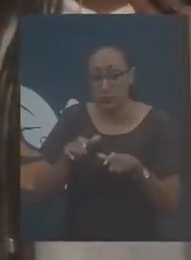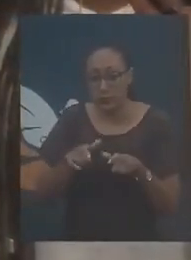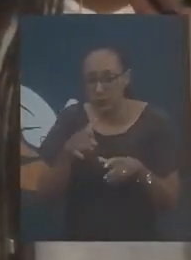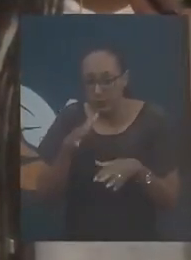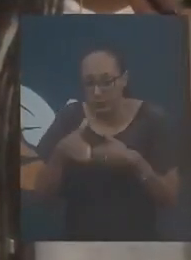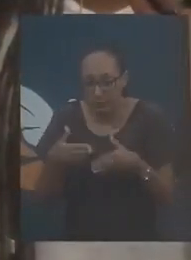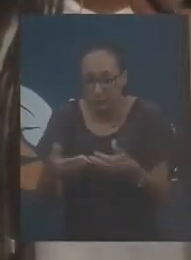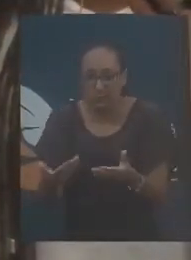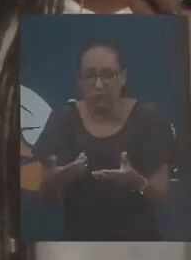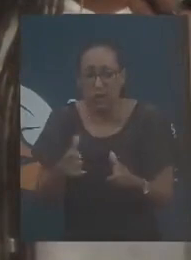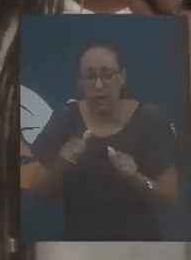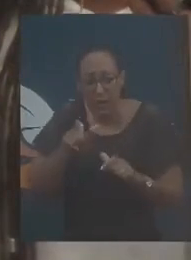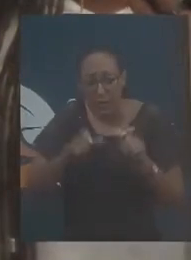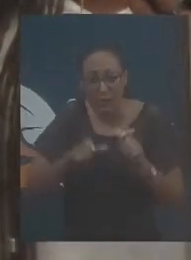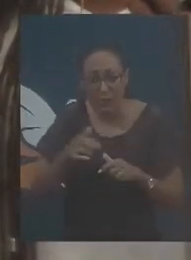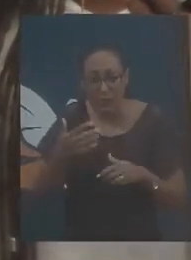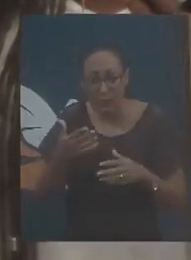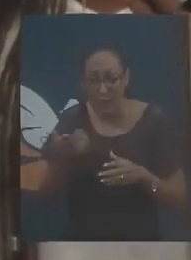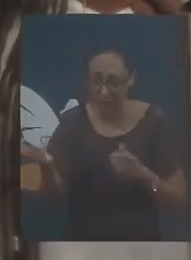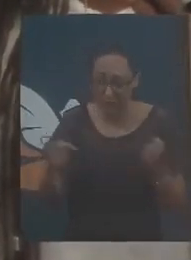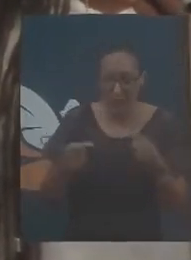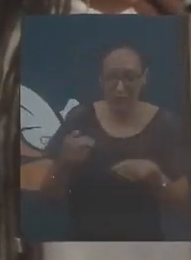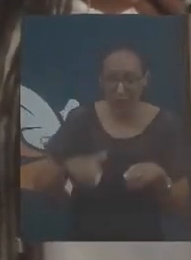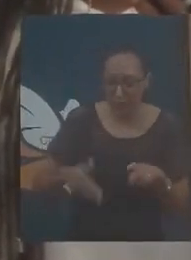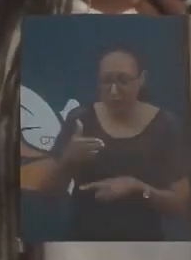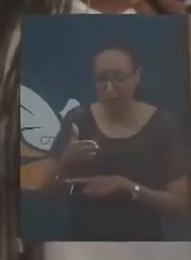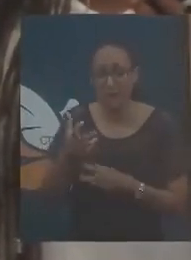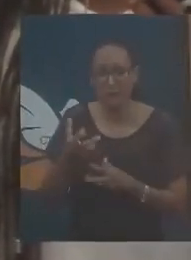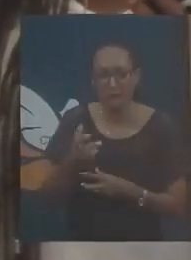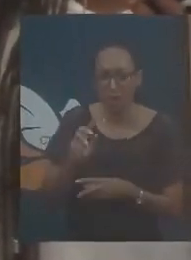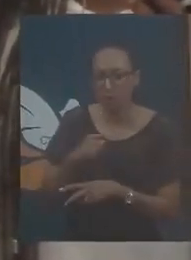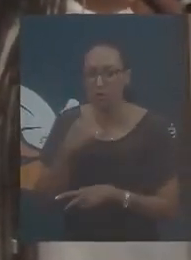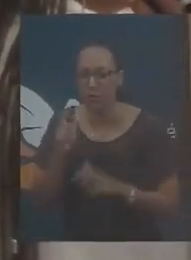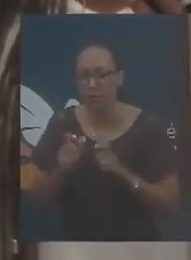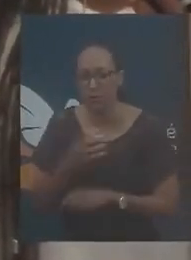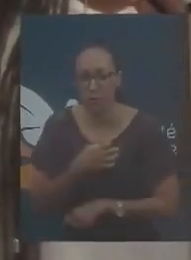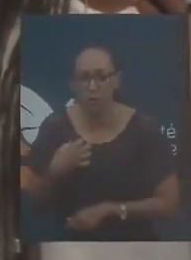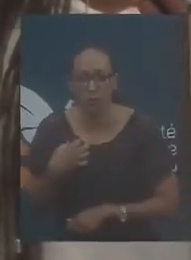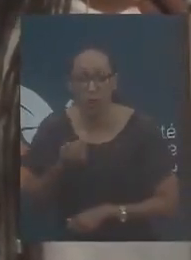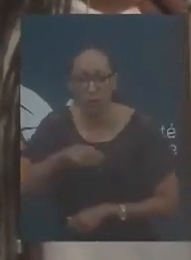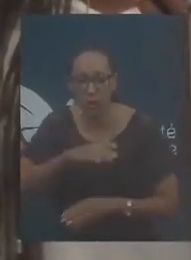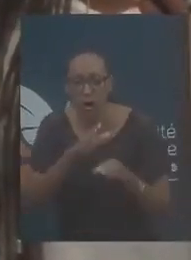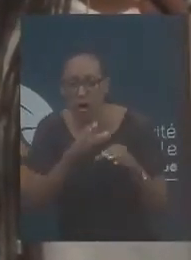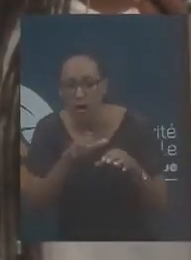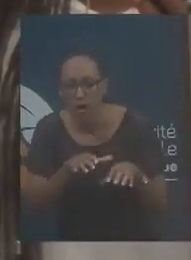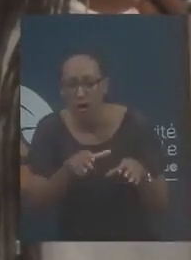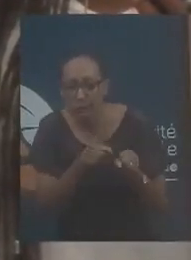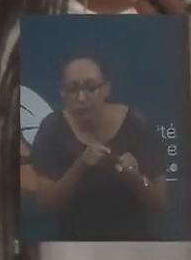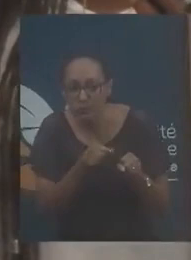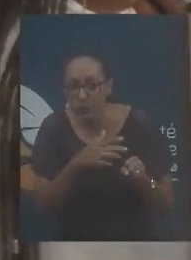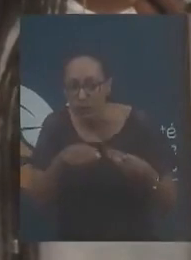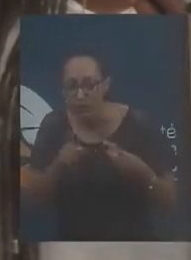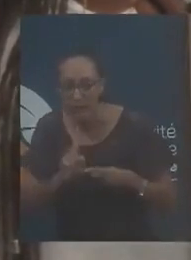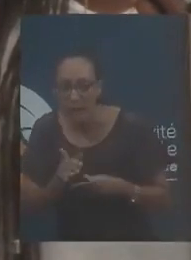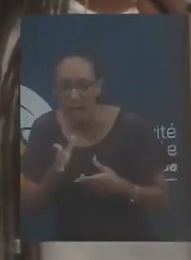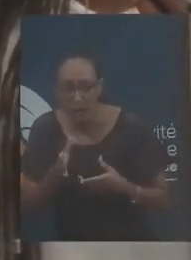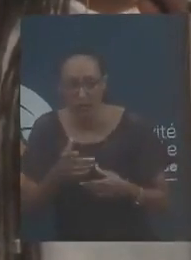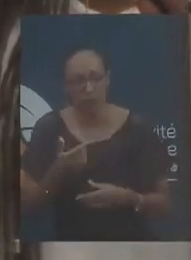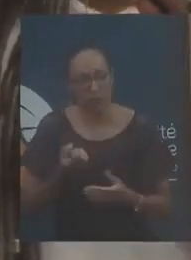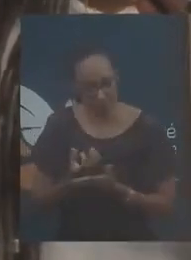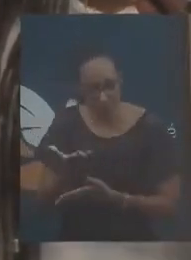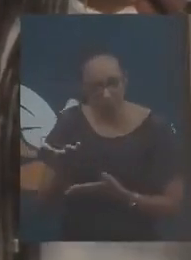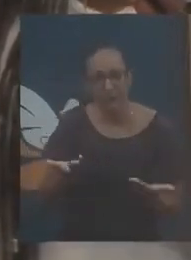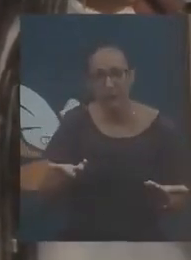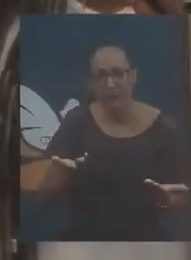Il y a de ceux qui sont déjà venus avec des fusils chez nous pour aller tuer des notaires. Nous les avons arrêtés, il faut le dire, il faut que vous le sachiez, parce que